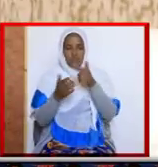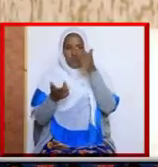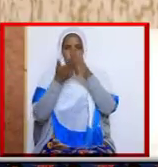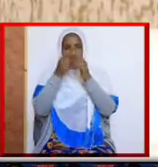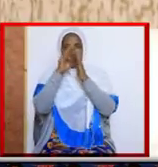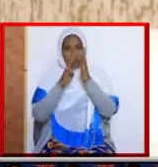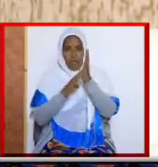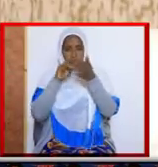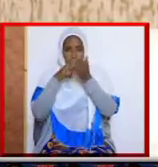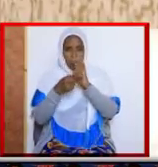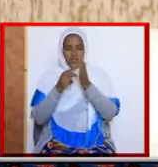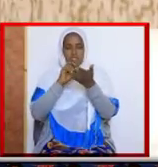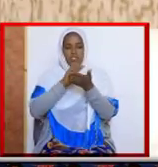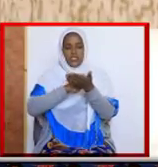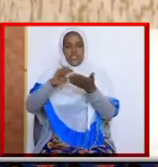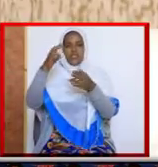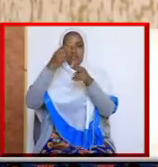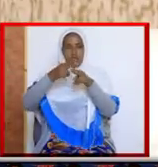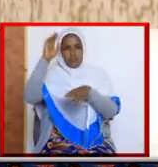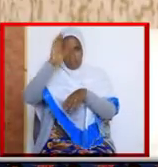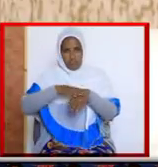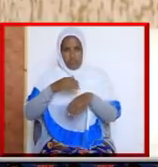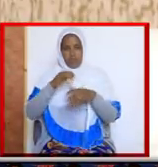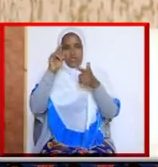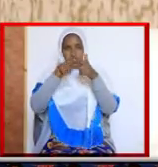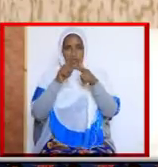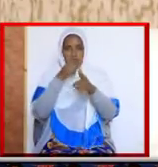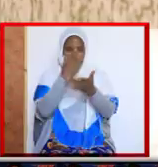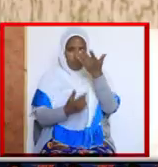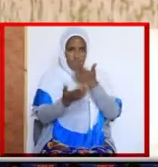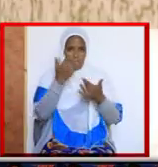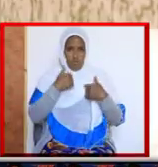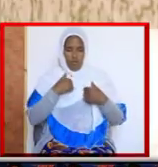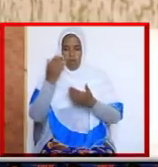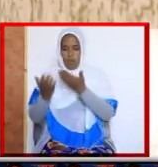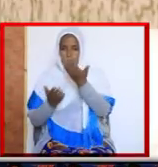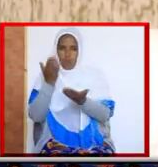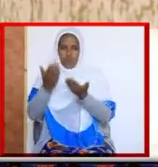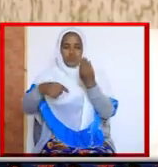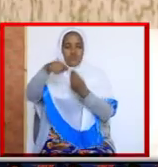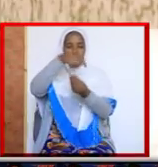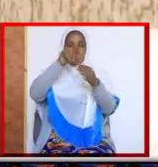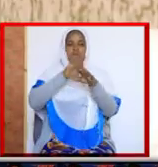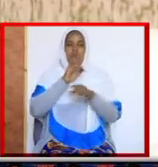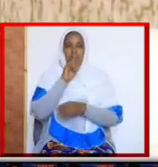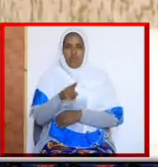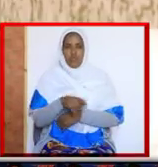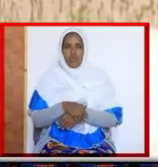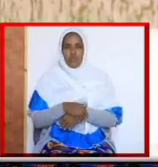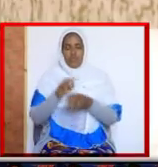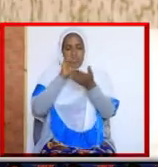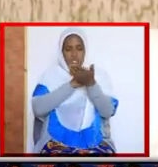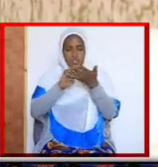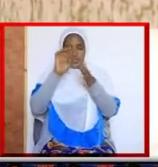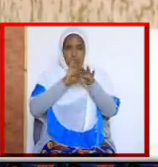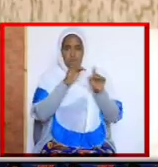ሁለተኛው ሰነት ደግሞ ቅድስት በመባል ይታወቃል። እንግዲህ እየተወያየን ያለ ነው በአገልግሎቱ ዙሪያ ላይ ነው። ቅድስት